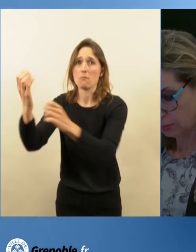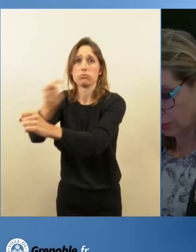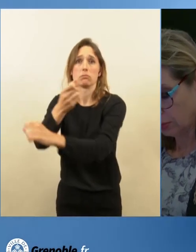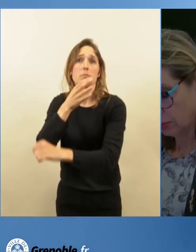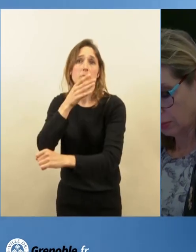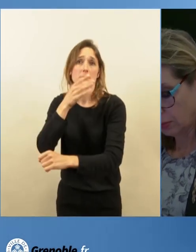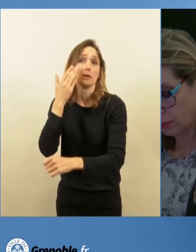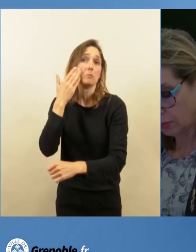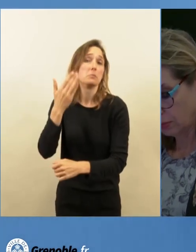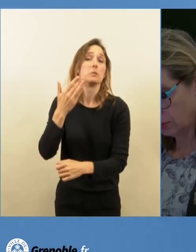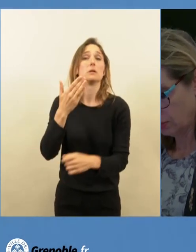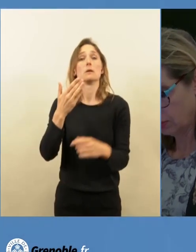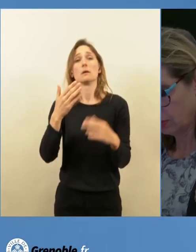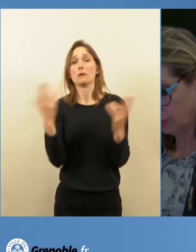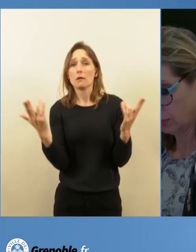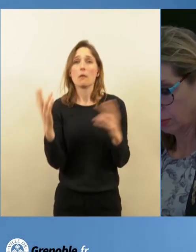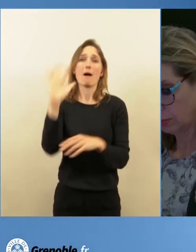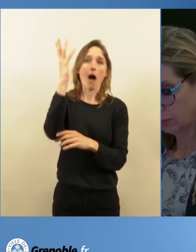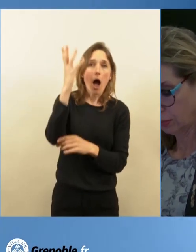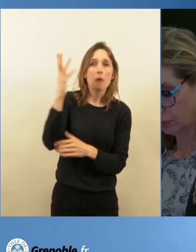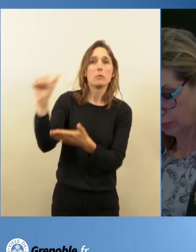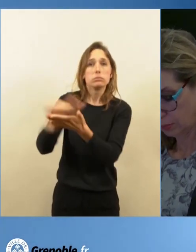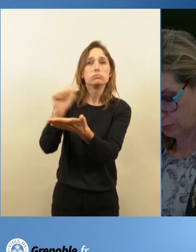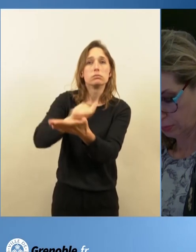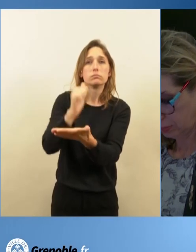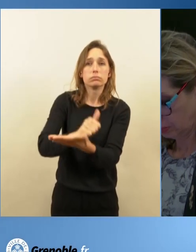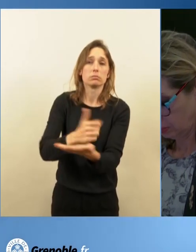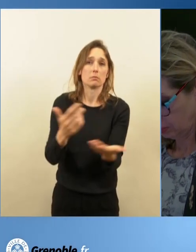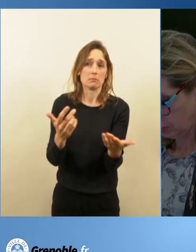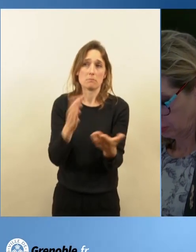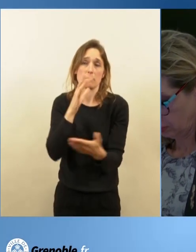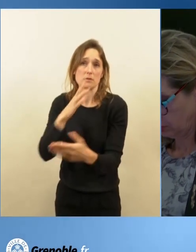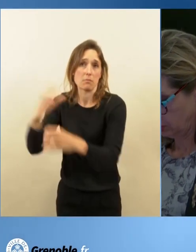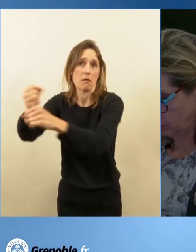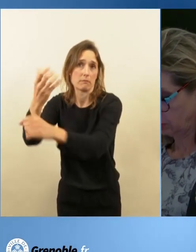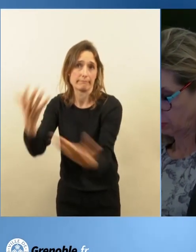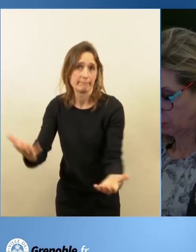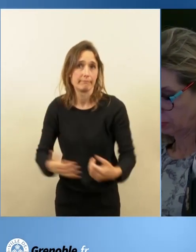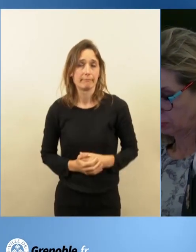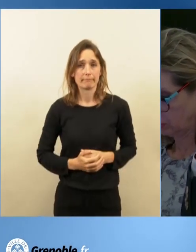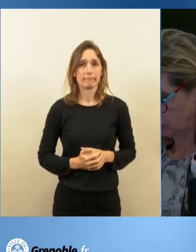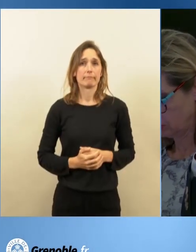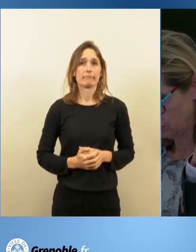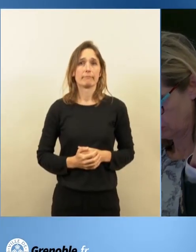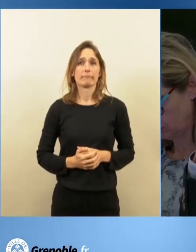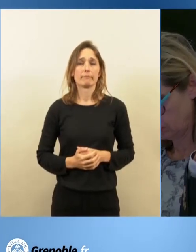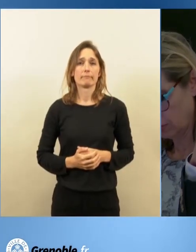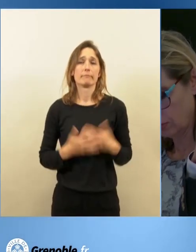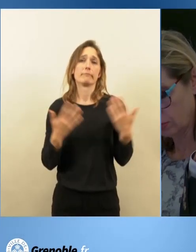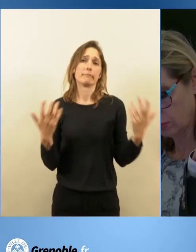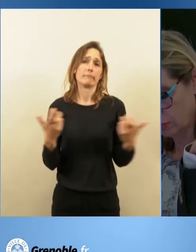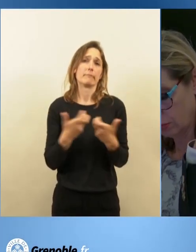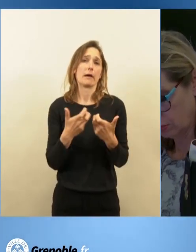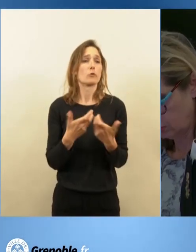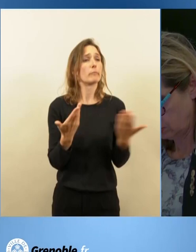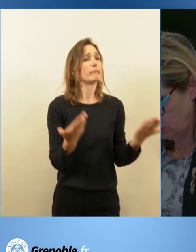à supprimer des pluies d'absorption de carbone qui demeurent dans la ville par exemple monsieur Juven